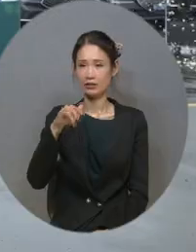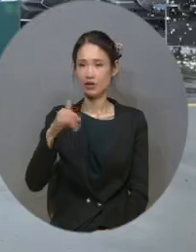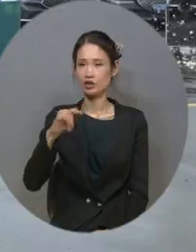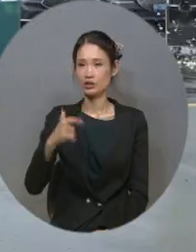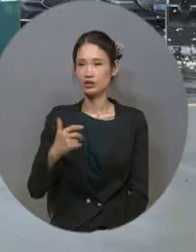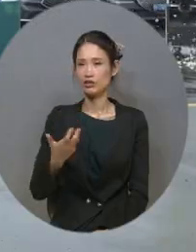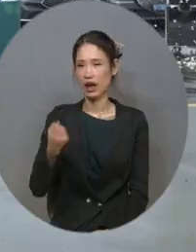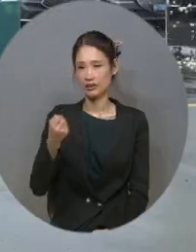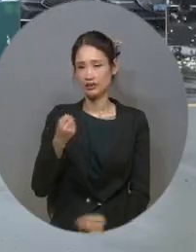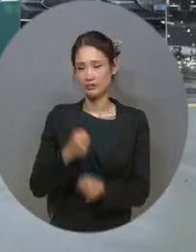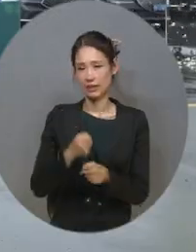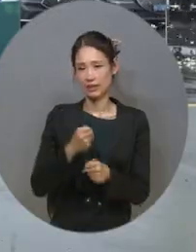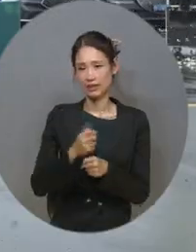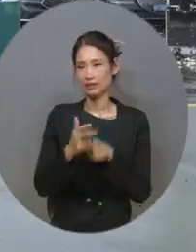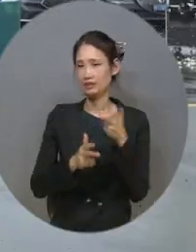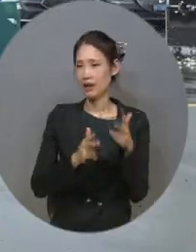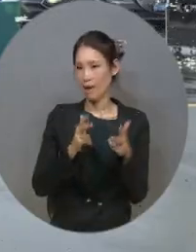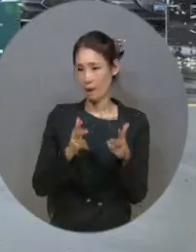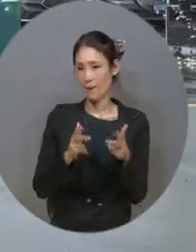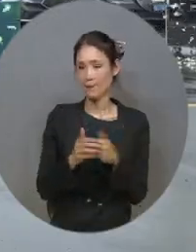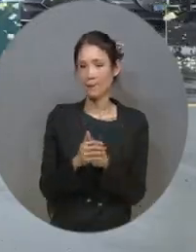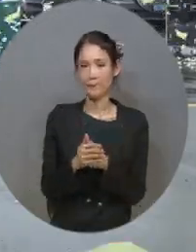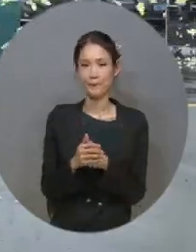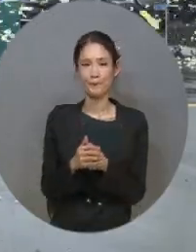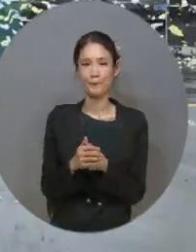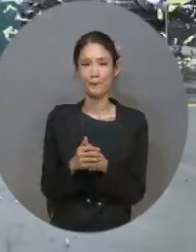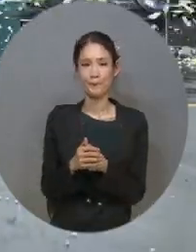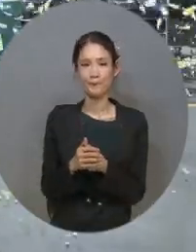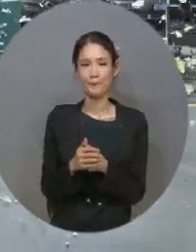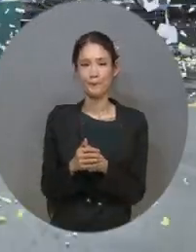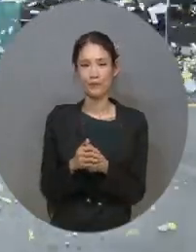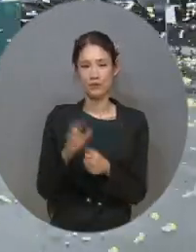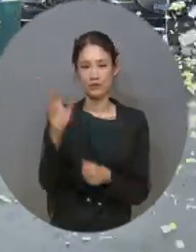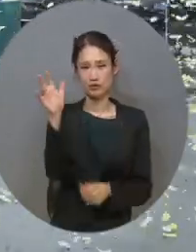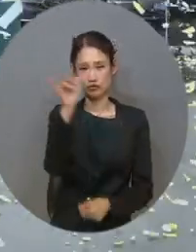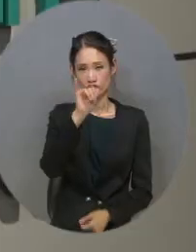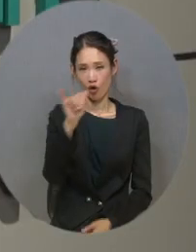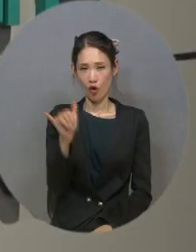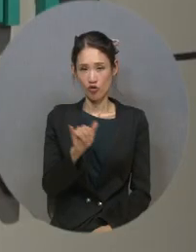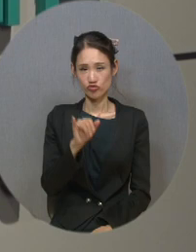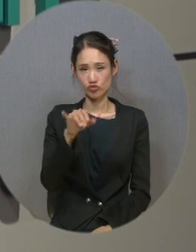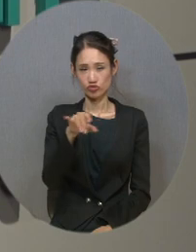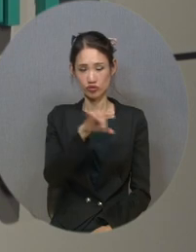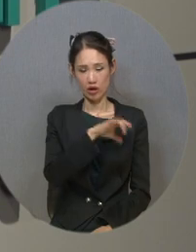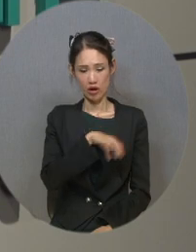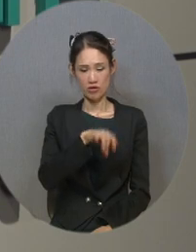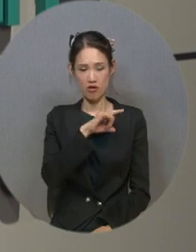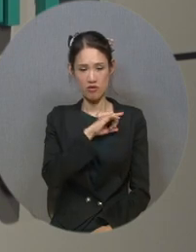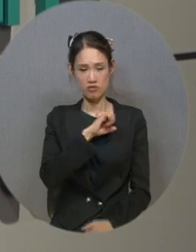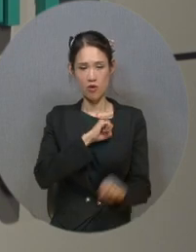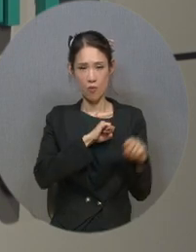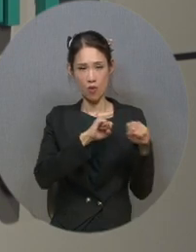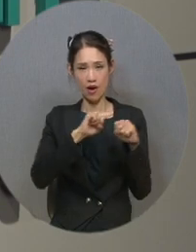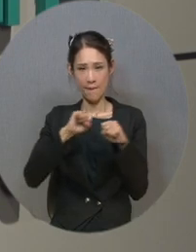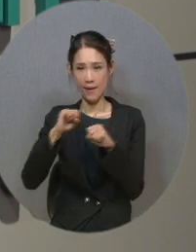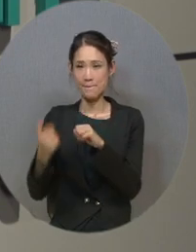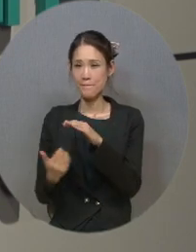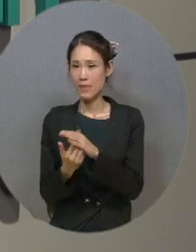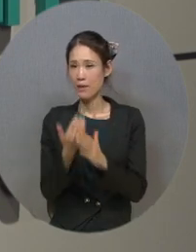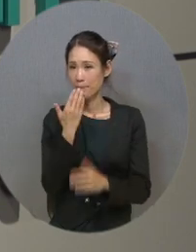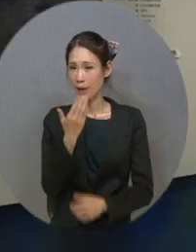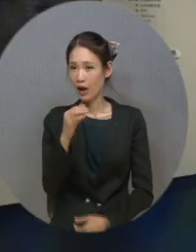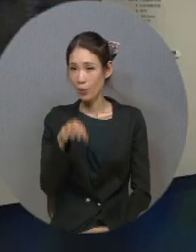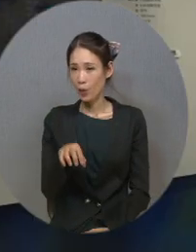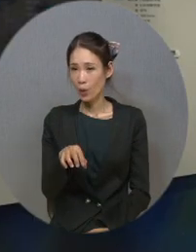산업이 지금 전국에서 가장 활발하게 이루어지는 곳이